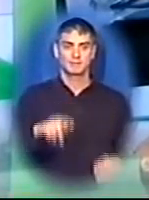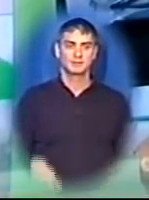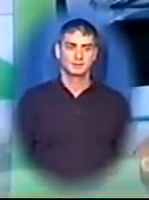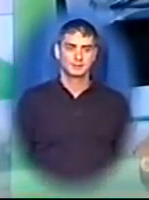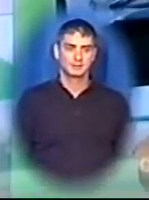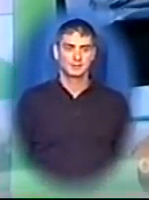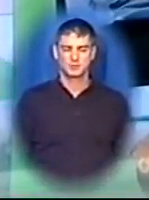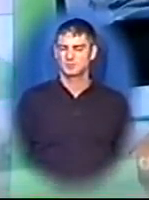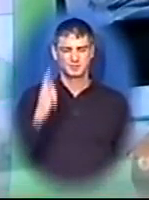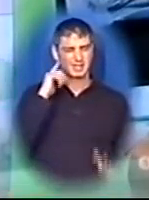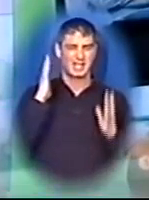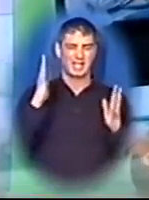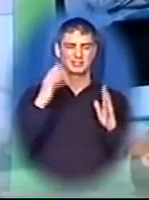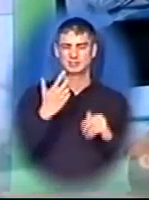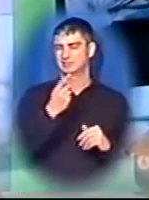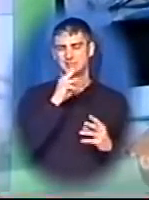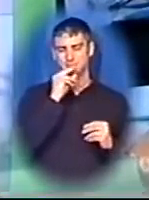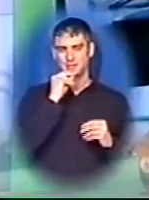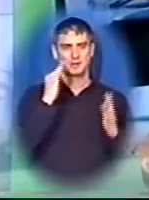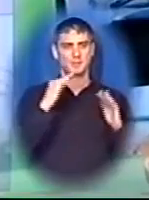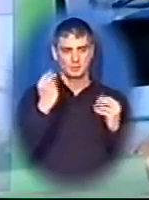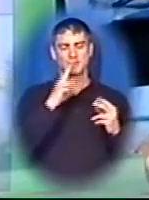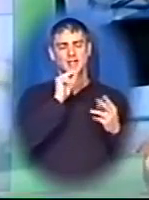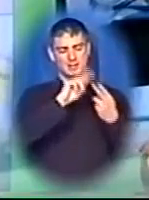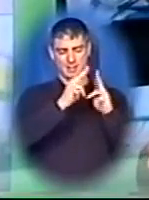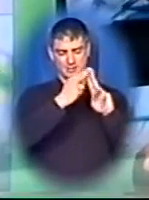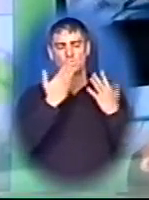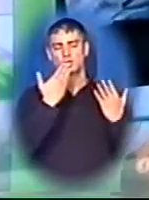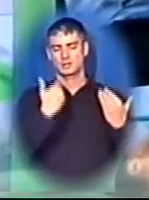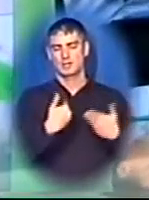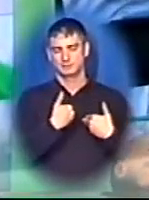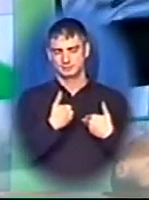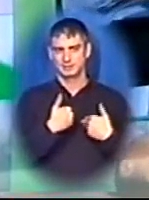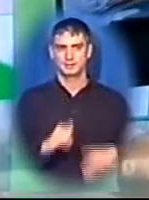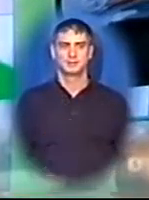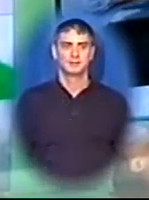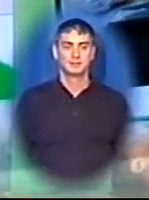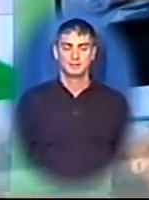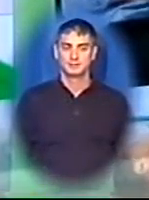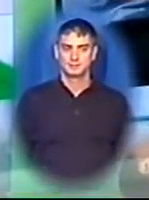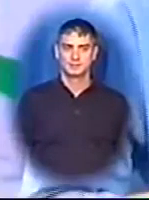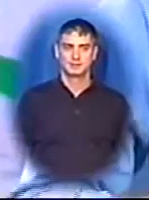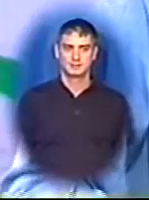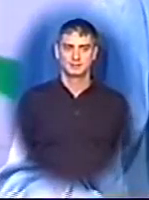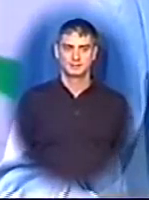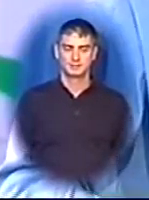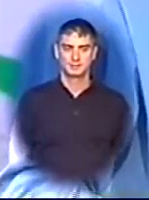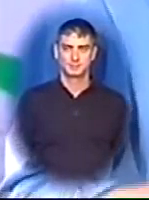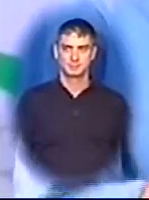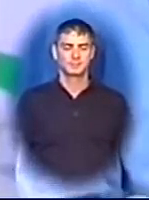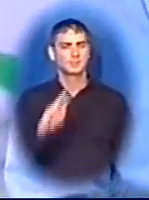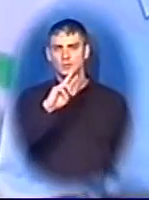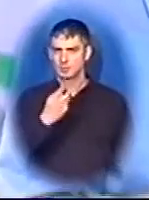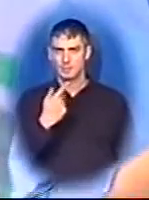שנמצא בראש פינה. אוקיי, הספיקר של הדבר הזה, מאיה, להתראות, תודה על העזרה. ביי ביי. הספיקר פחות באיכות גבוהה. עוד